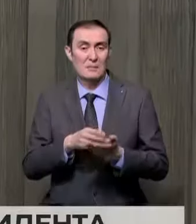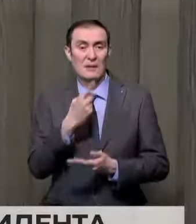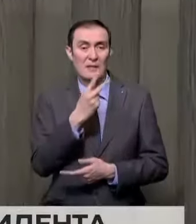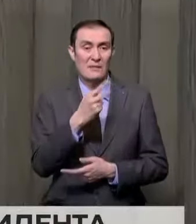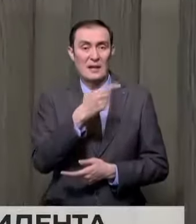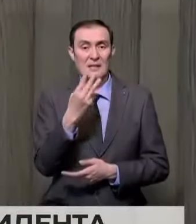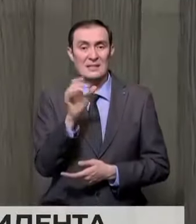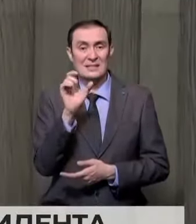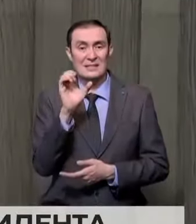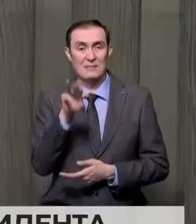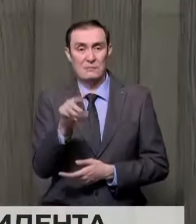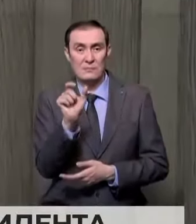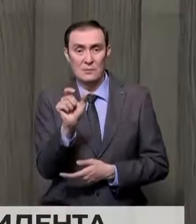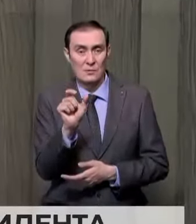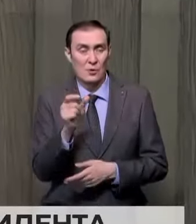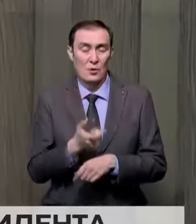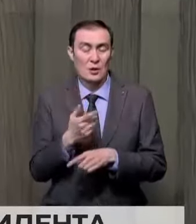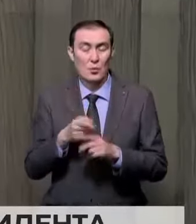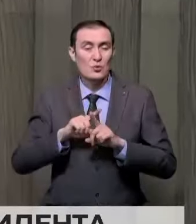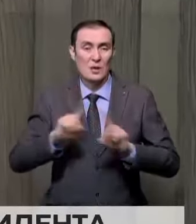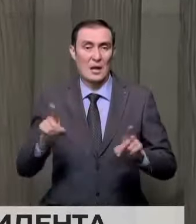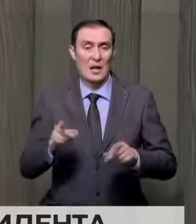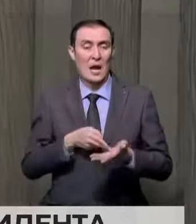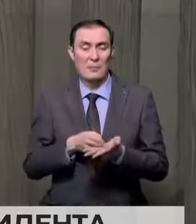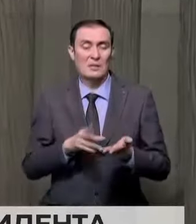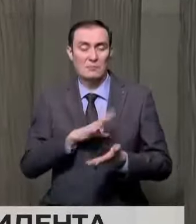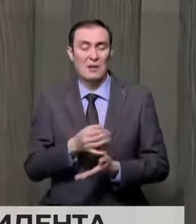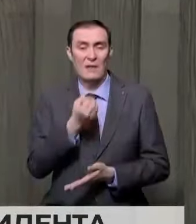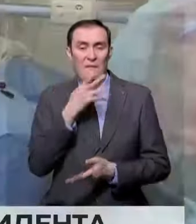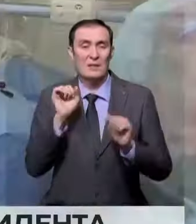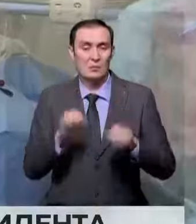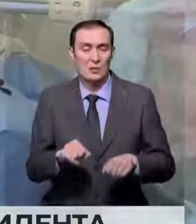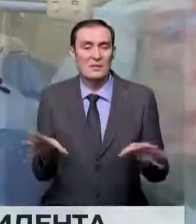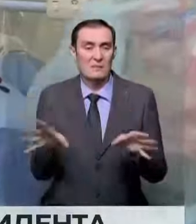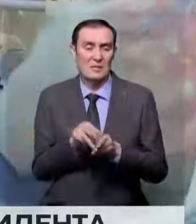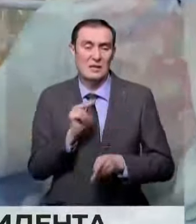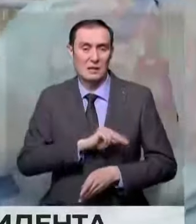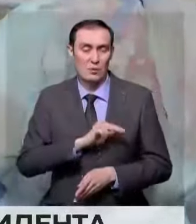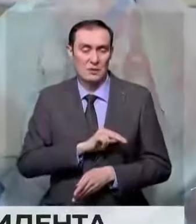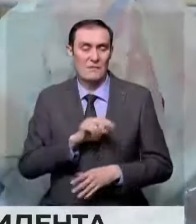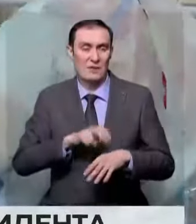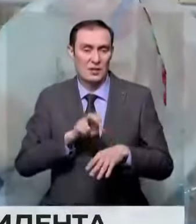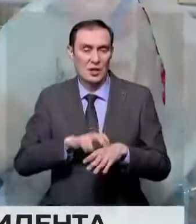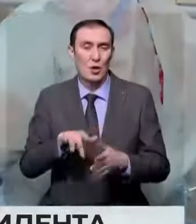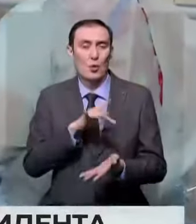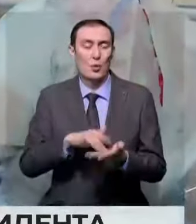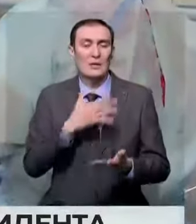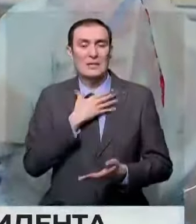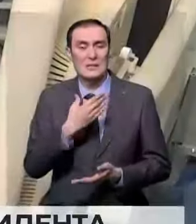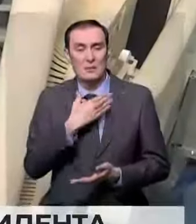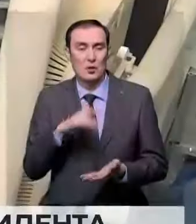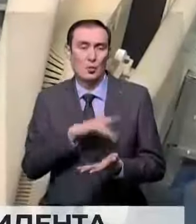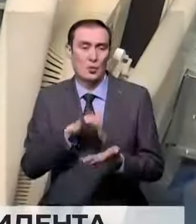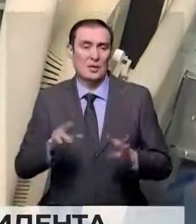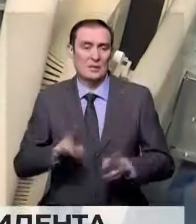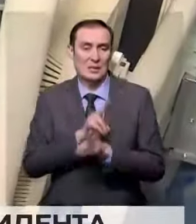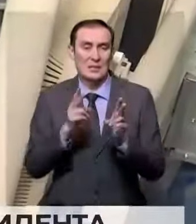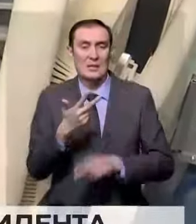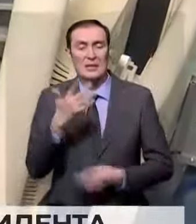сантиметра. То есть эта уникальная операция стала возможна благодаря совместной работе коллег, семьи и остальных. За